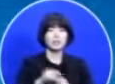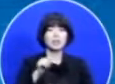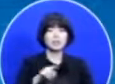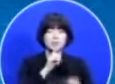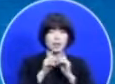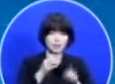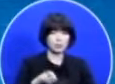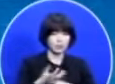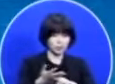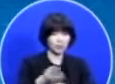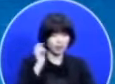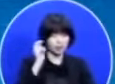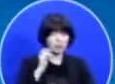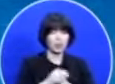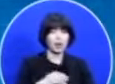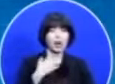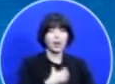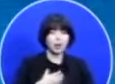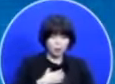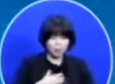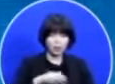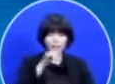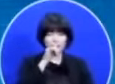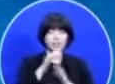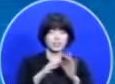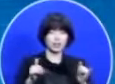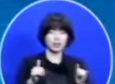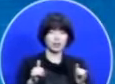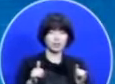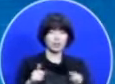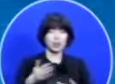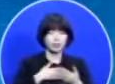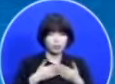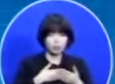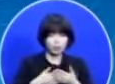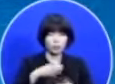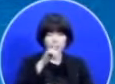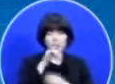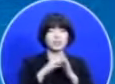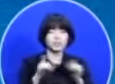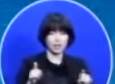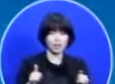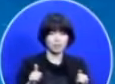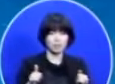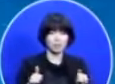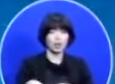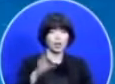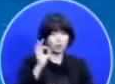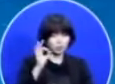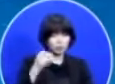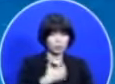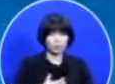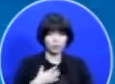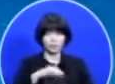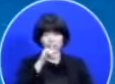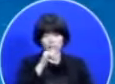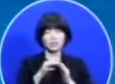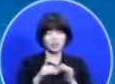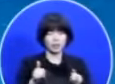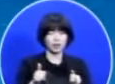하셨겠죠 염려가 있는 분도 있으시고 두려움이 있는 분도 있으시고 돈 걱정이 있는 분도